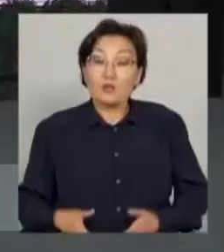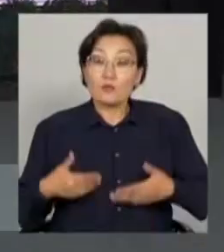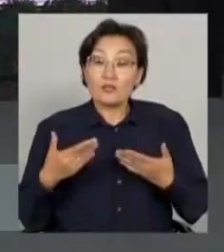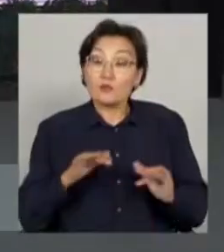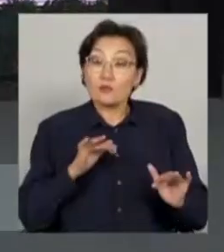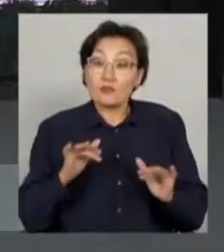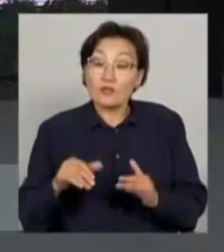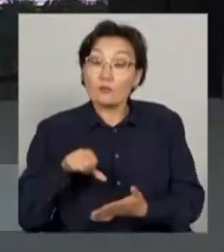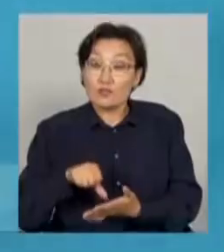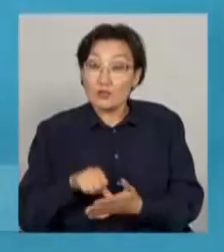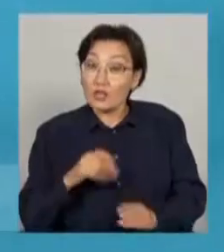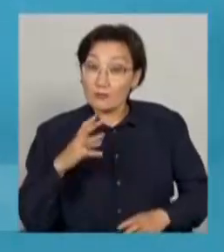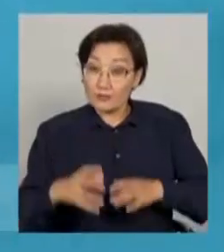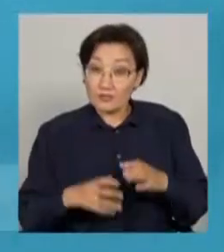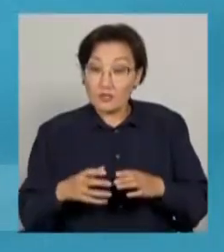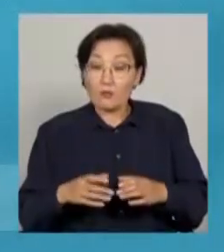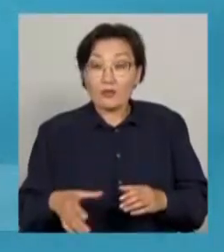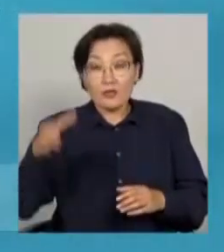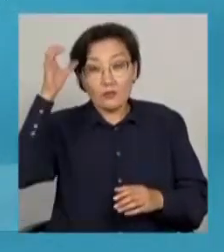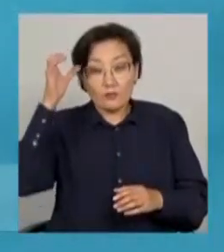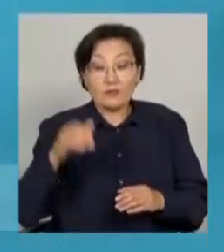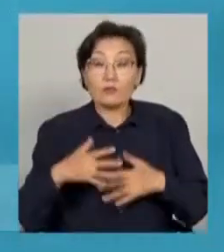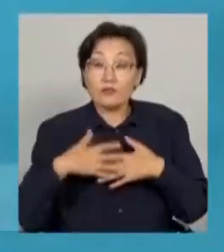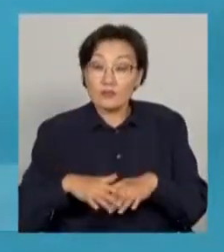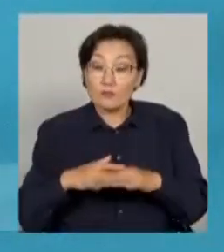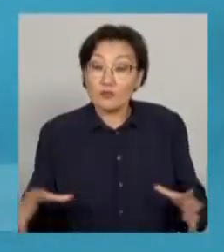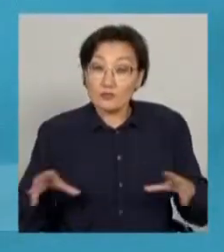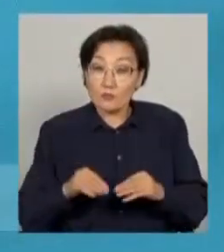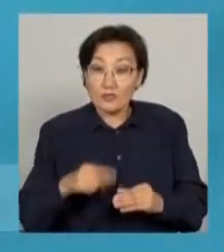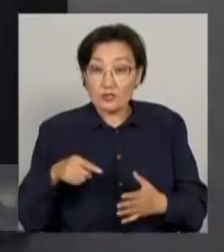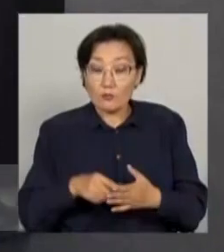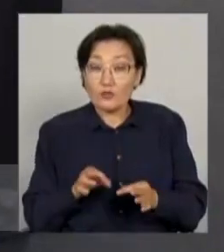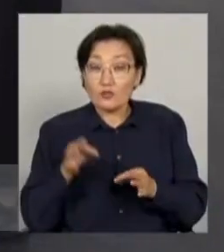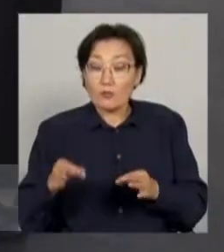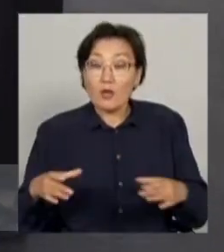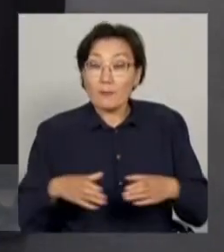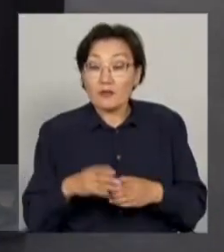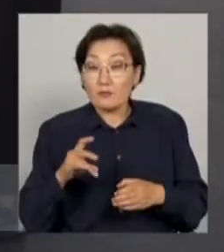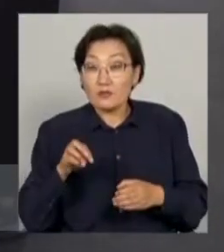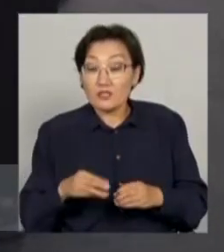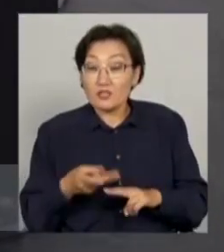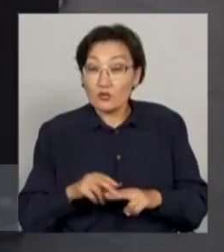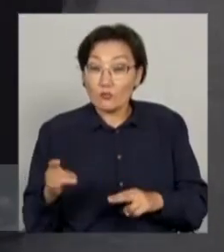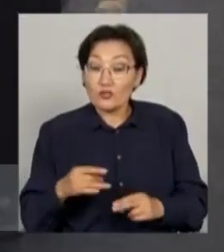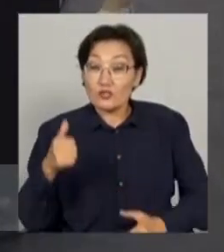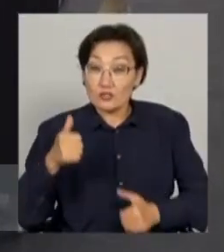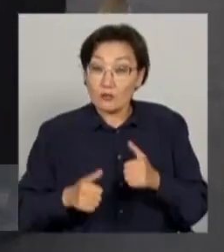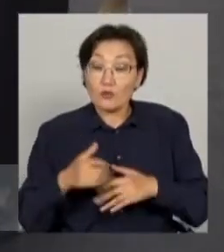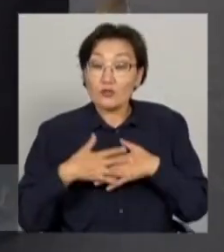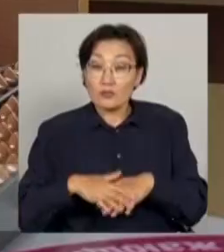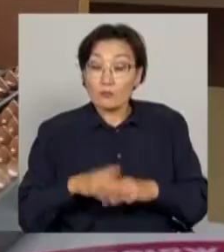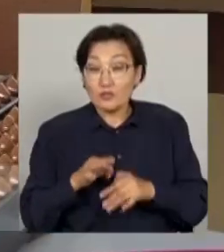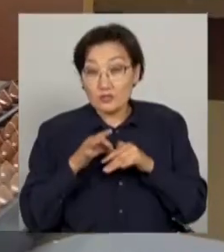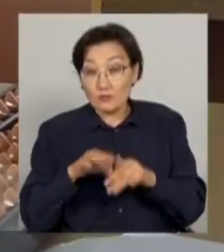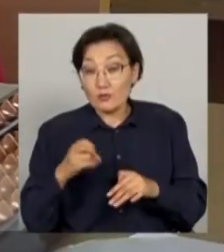Инициаторами мероприятия выступила Международная академия ментальной арифметики совместно с городским филиалом партии «Аманат». На этот раз конкурс математиков